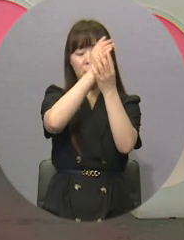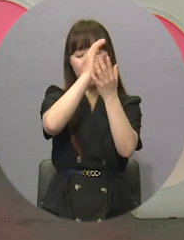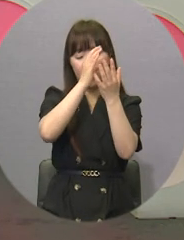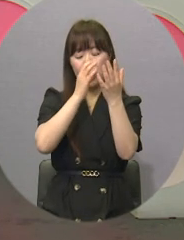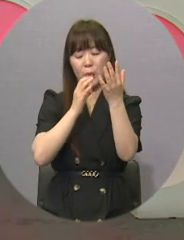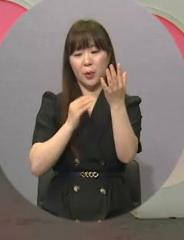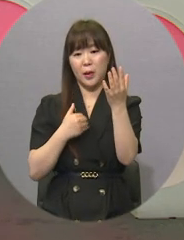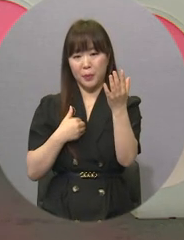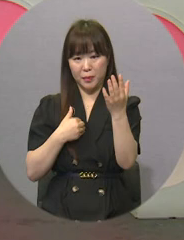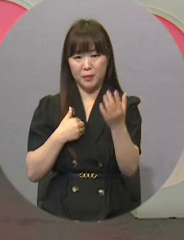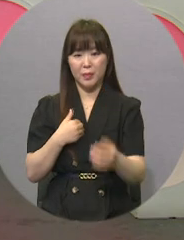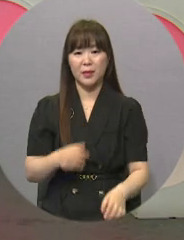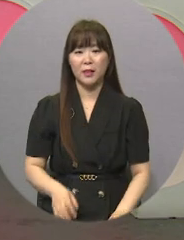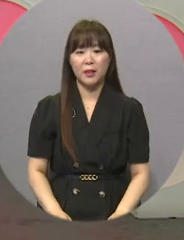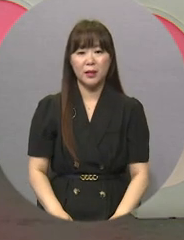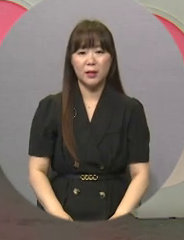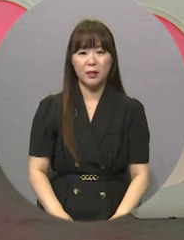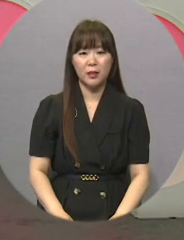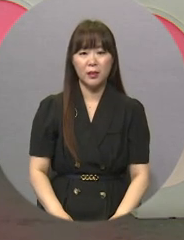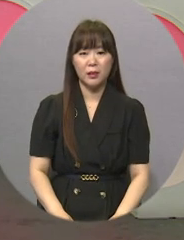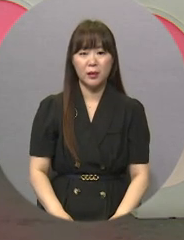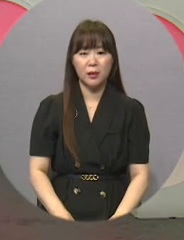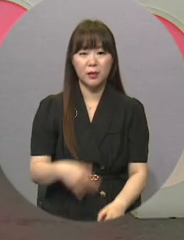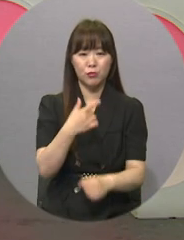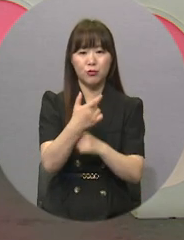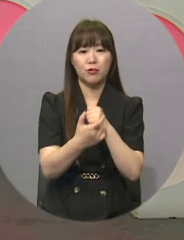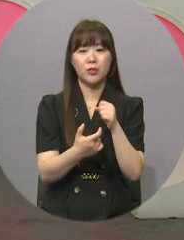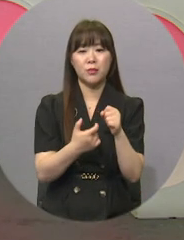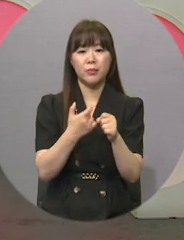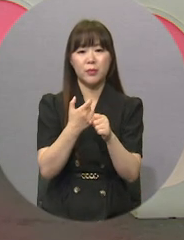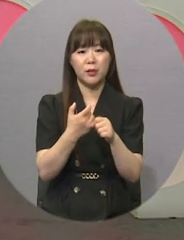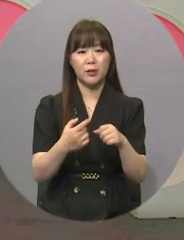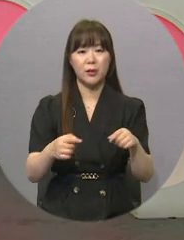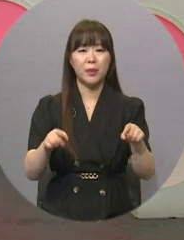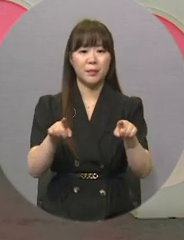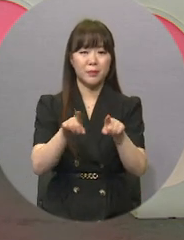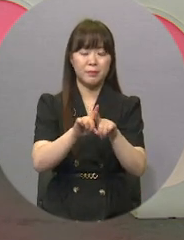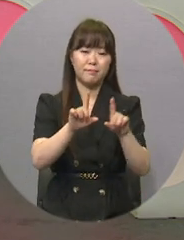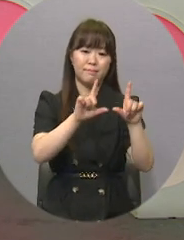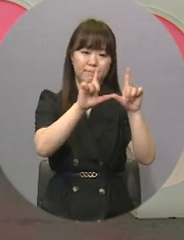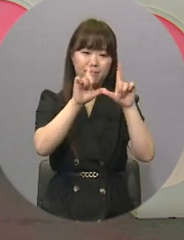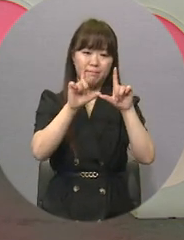거였어요. 그리고 60년을 함께 했죠.